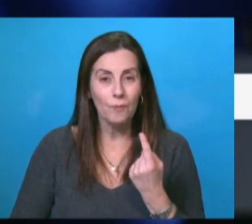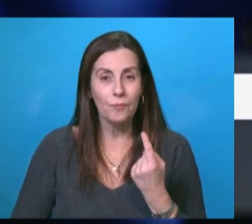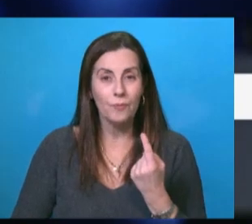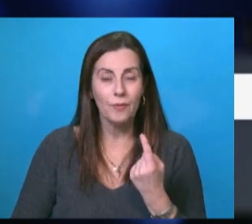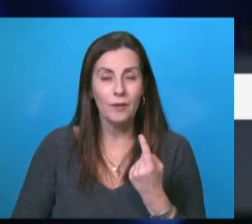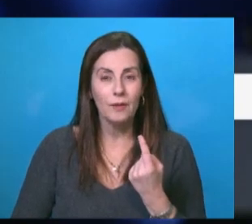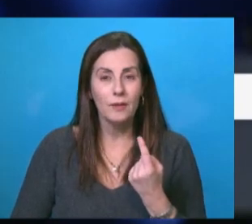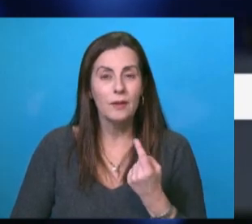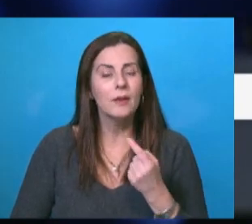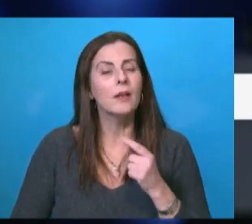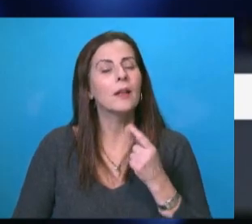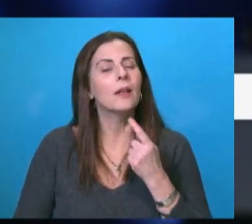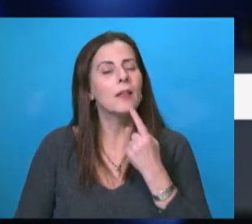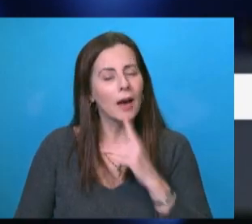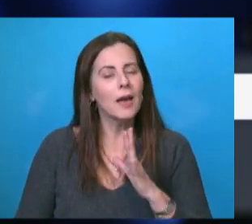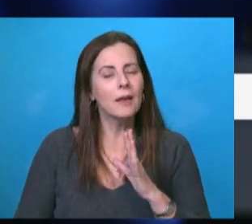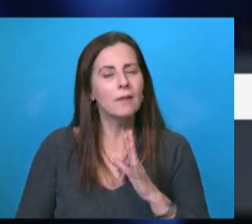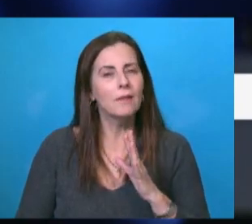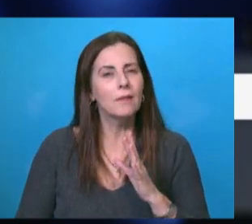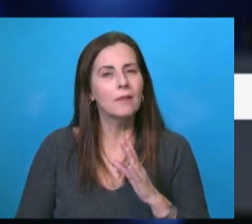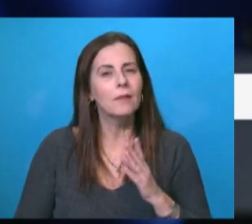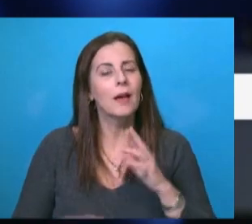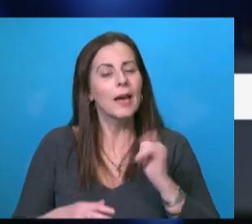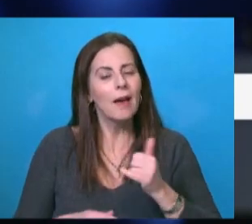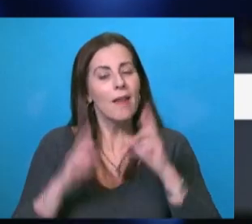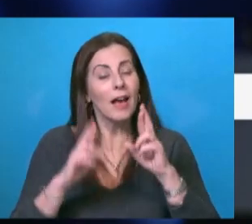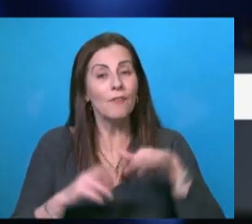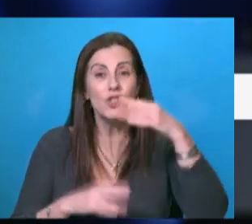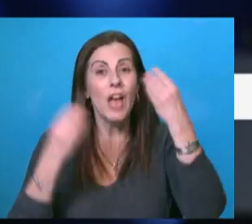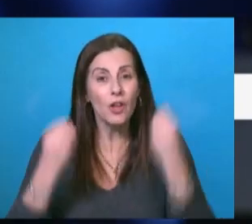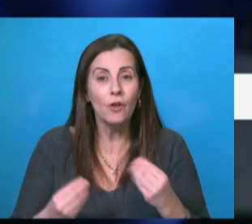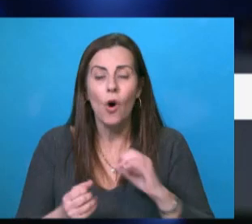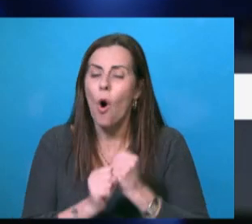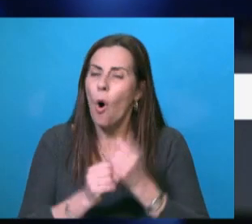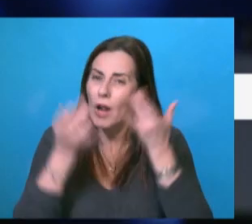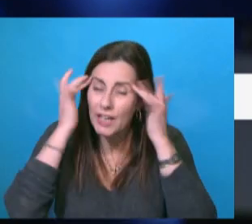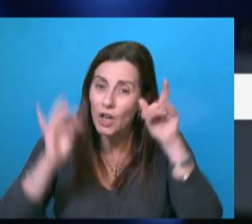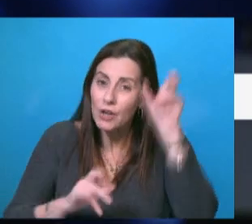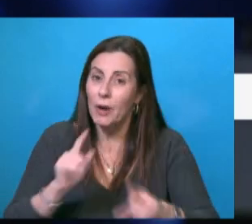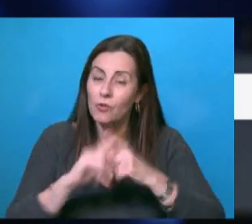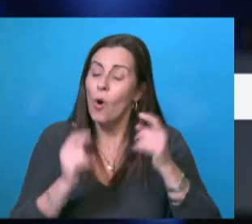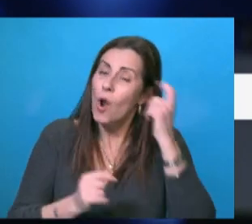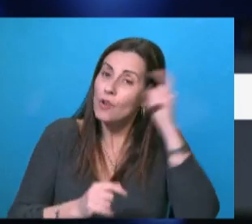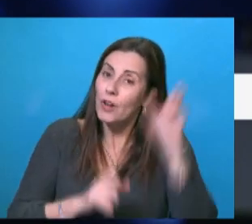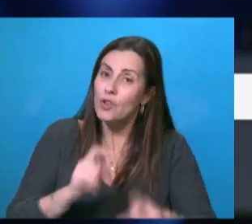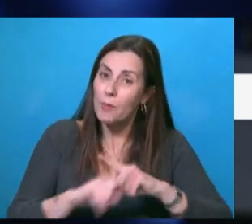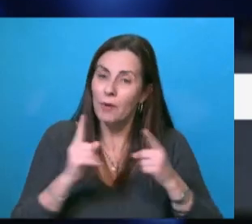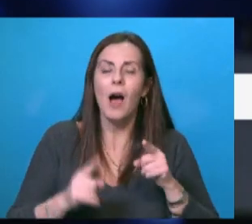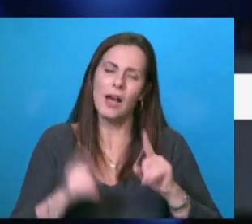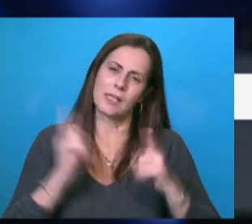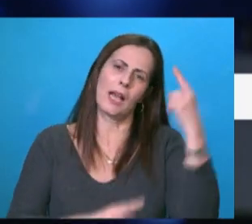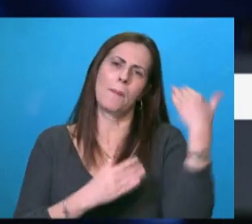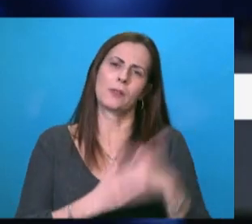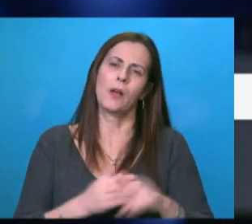ברשימת המשימות היומיות שלנו לקוות לטוב, או להתחשב באחר, או לחשוב על האחר, אז זה יקרה בסופו של דבר. העולם